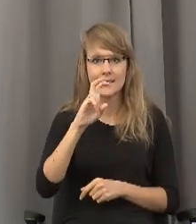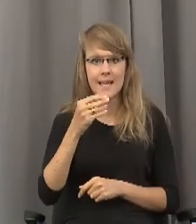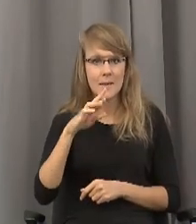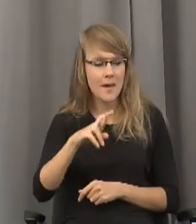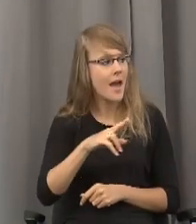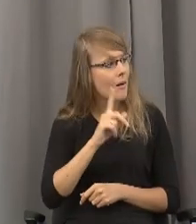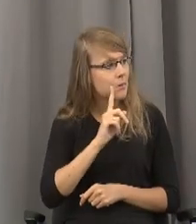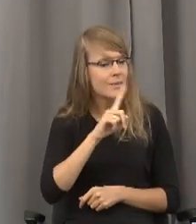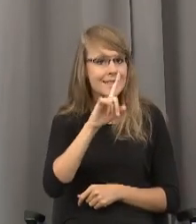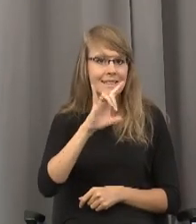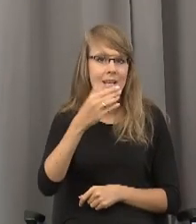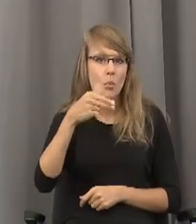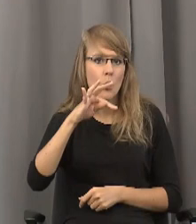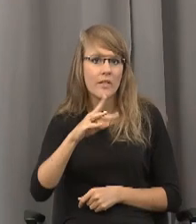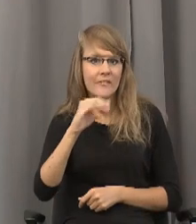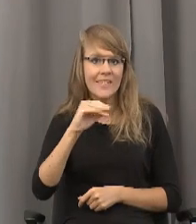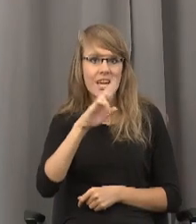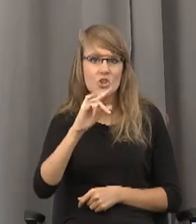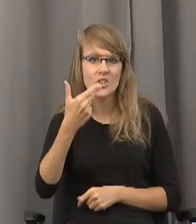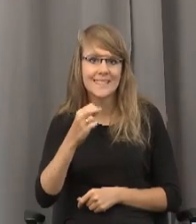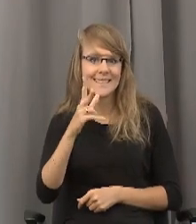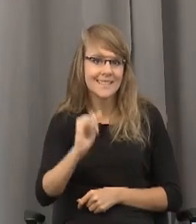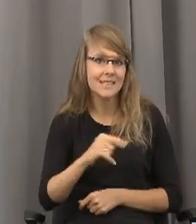Zygmunta Wierzyńskiego, który przedstawi wyniki badań